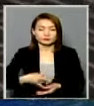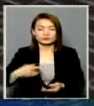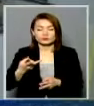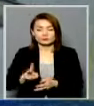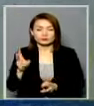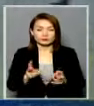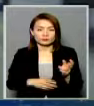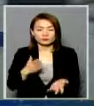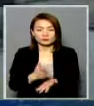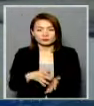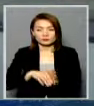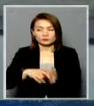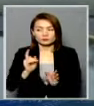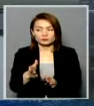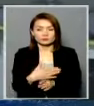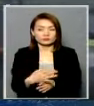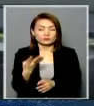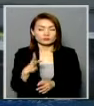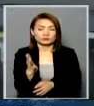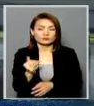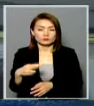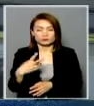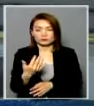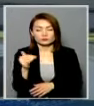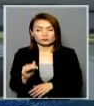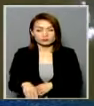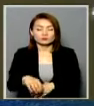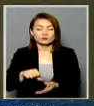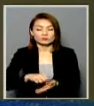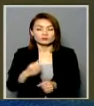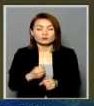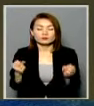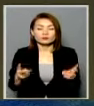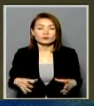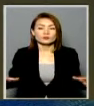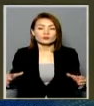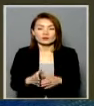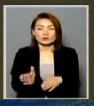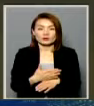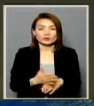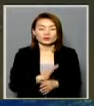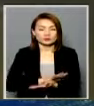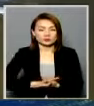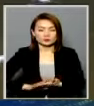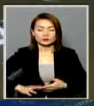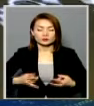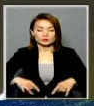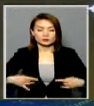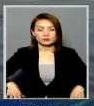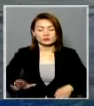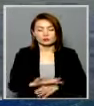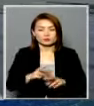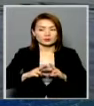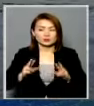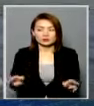осындай екі зауыт бар. Оның бірінде бекіренің 4 түрінен 25 мың данасы өсіріледі. Арнайы тоғанда өскен балықтың табиғи өскеннен ешқандай айырмасы